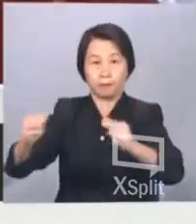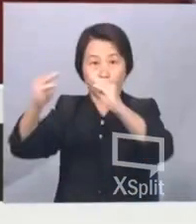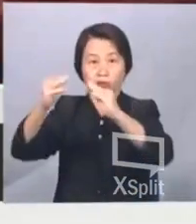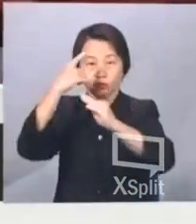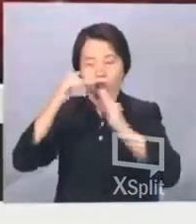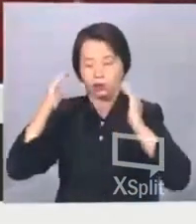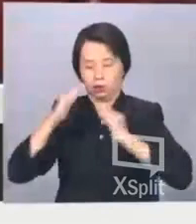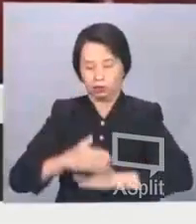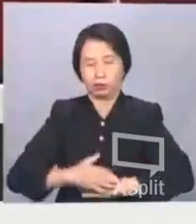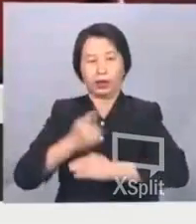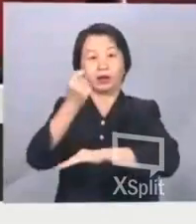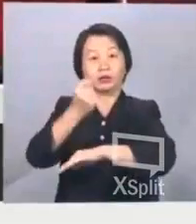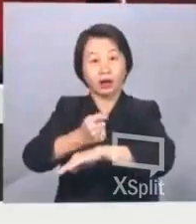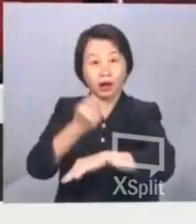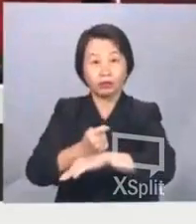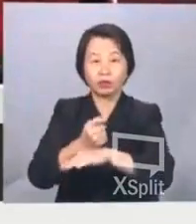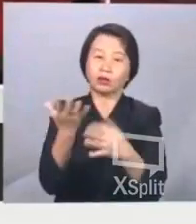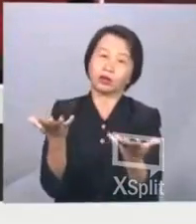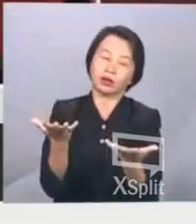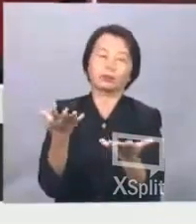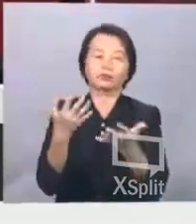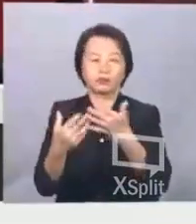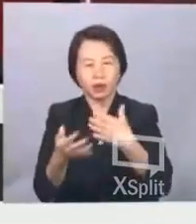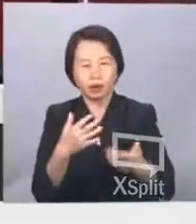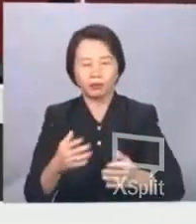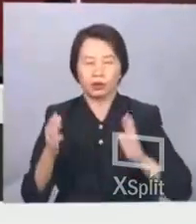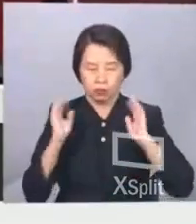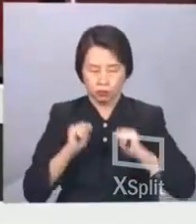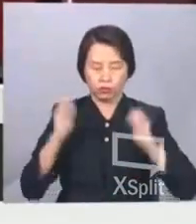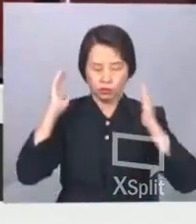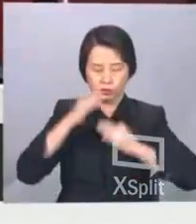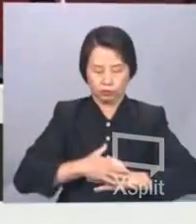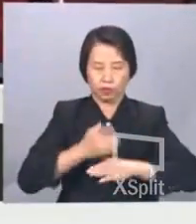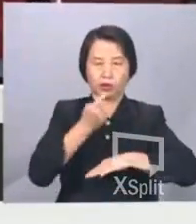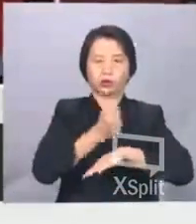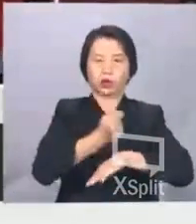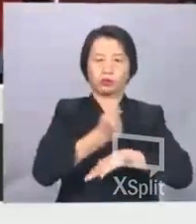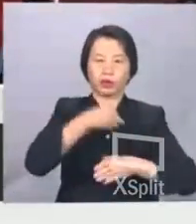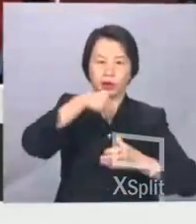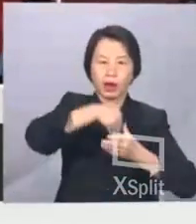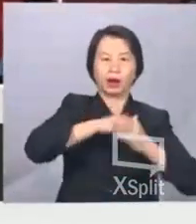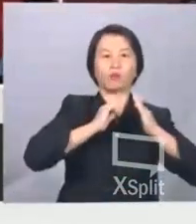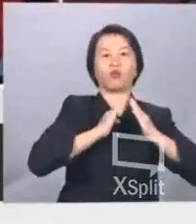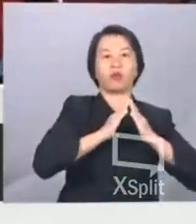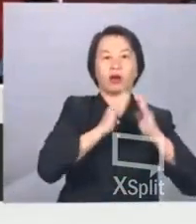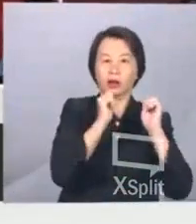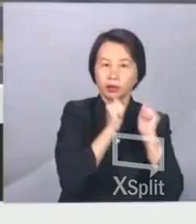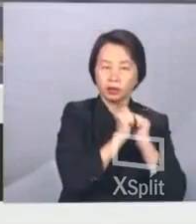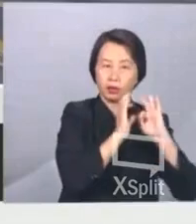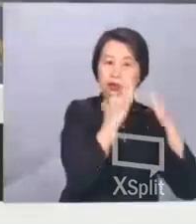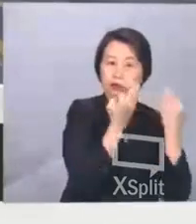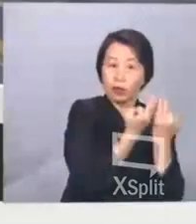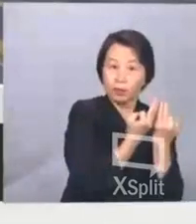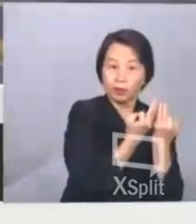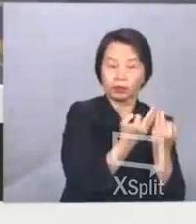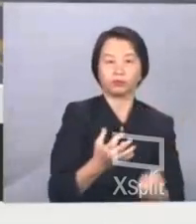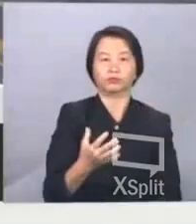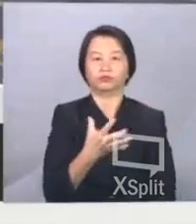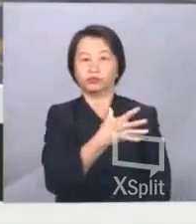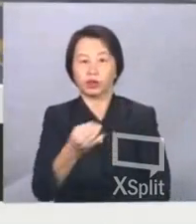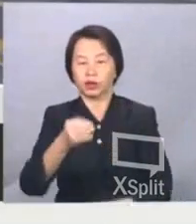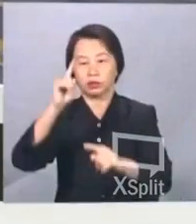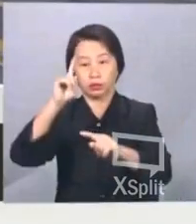jadi Bita Betawi Allah dirumah bersama keluarga saja mungkin juga kita tidak boleh